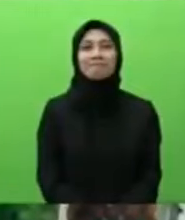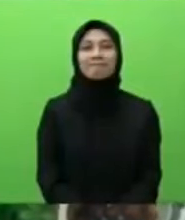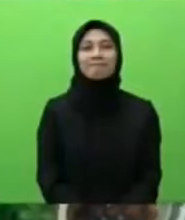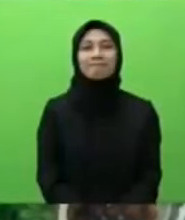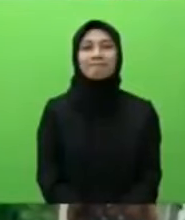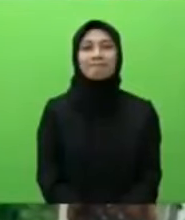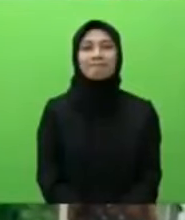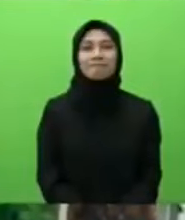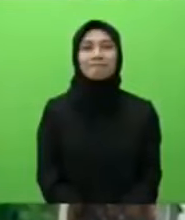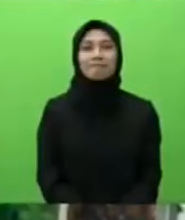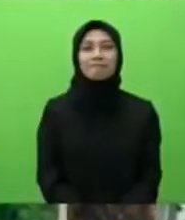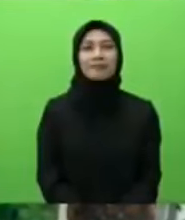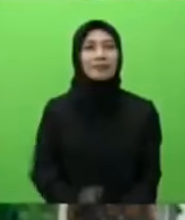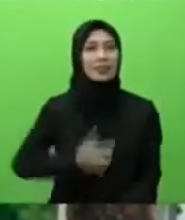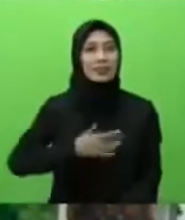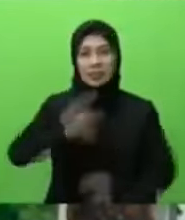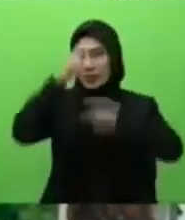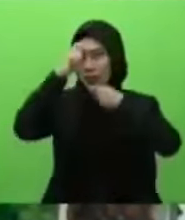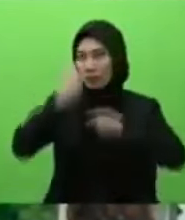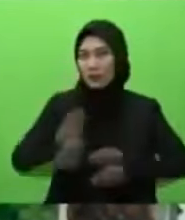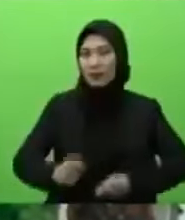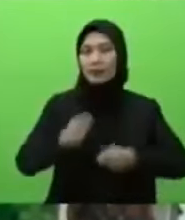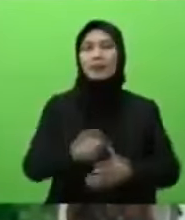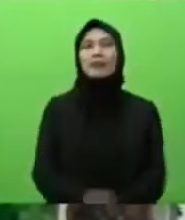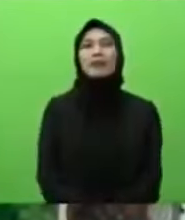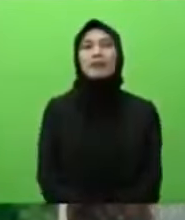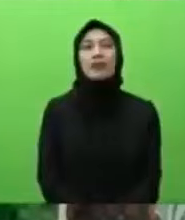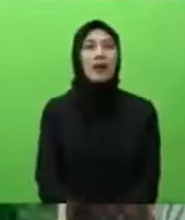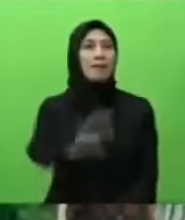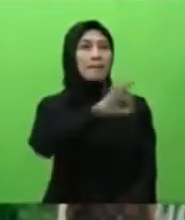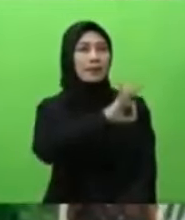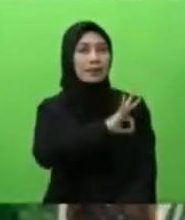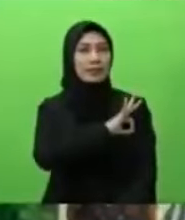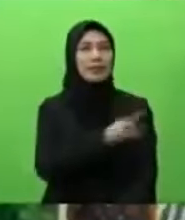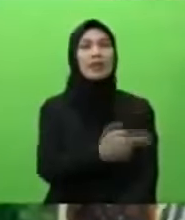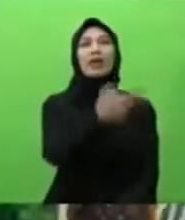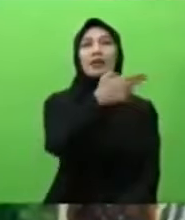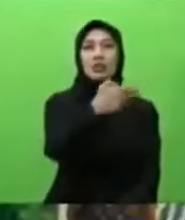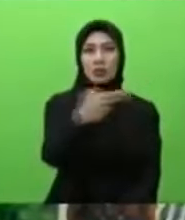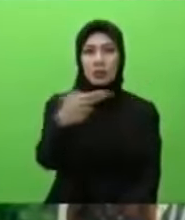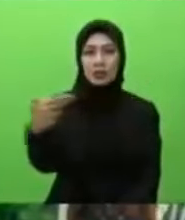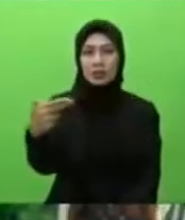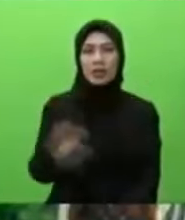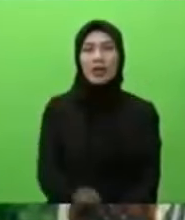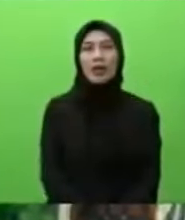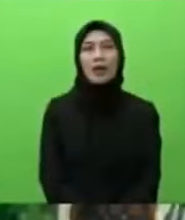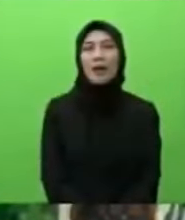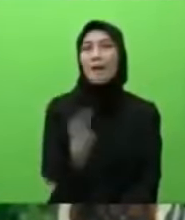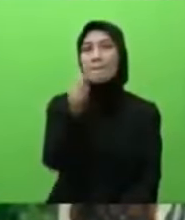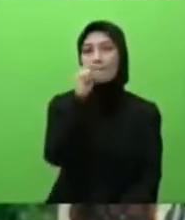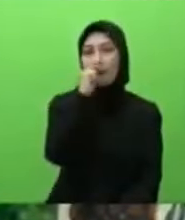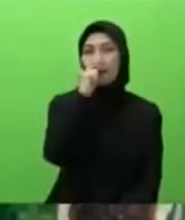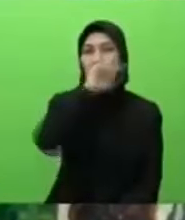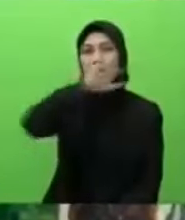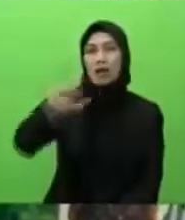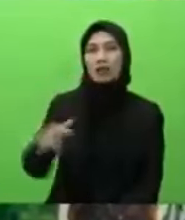Wal yang terhormat presidenublik Indonesia Bapak Ir H